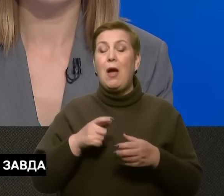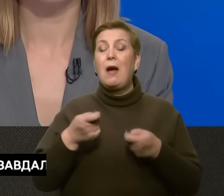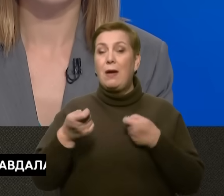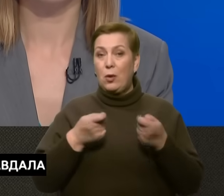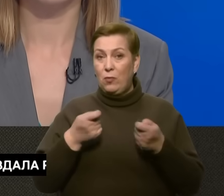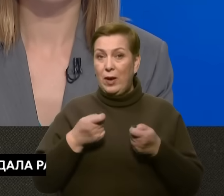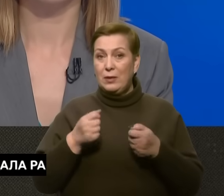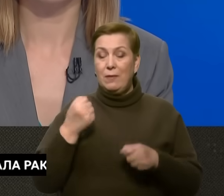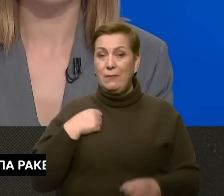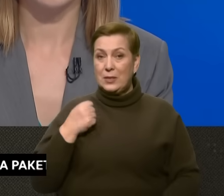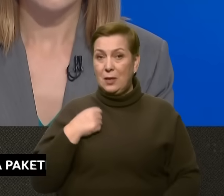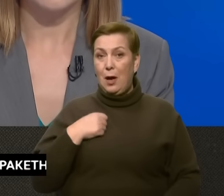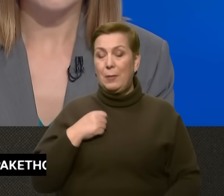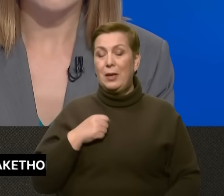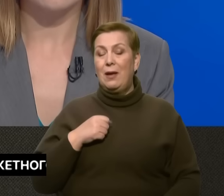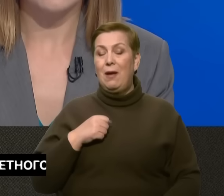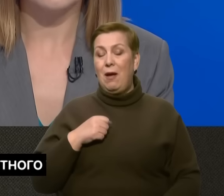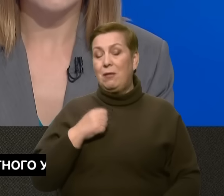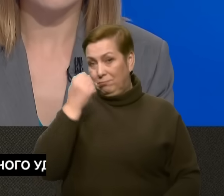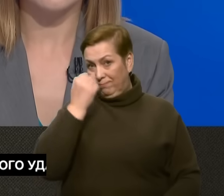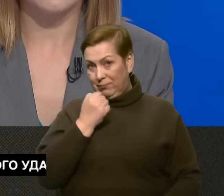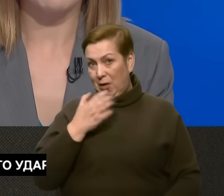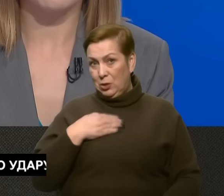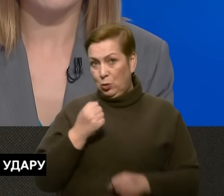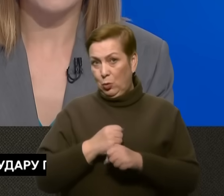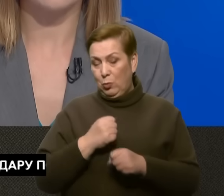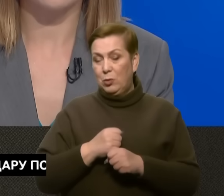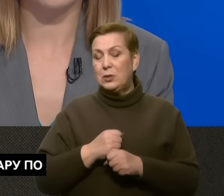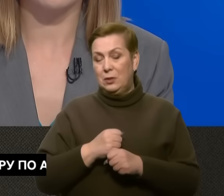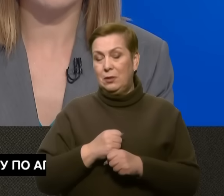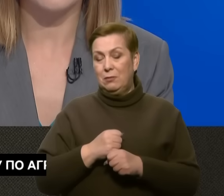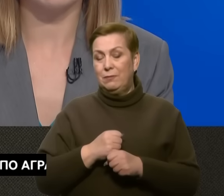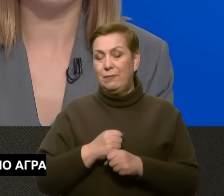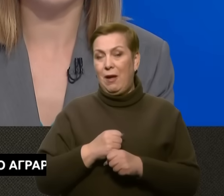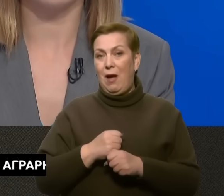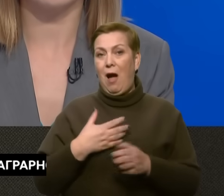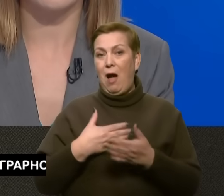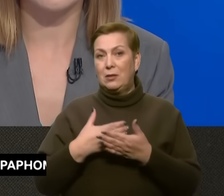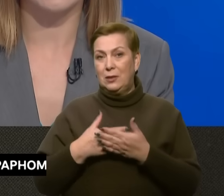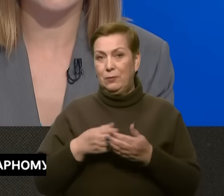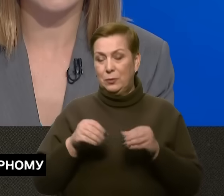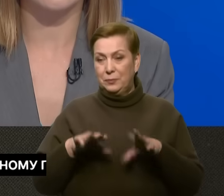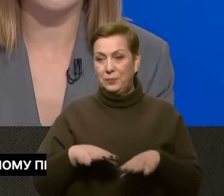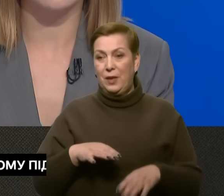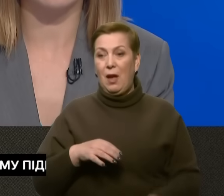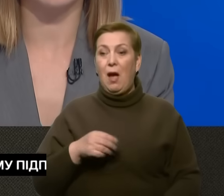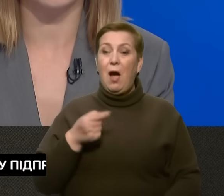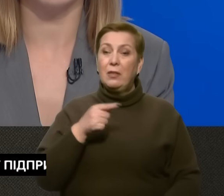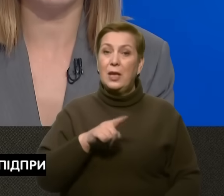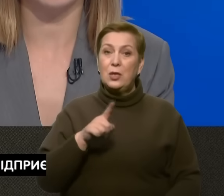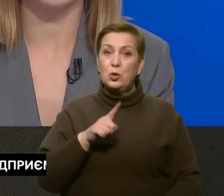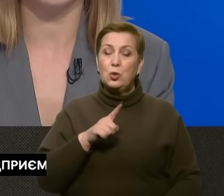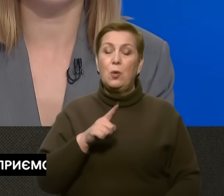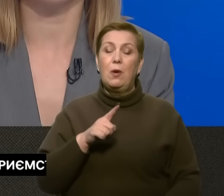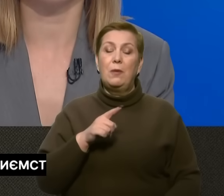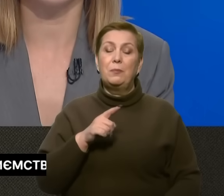продуктивно за нашої роботи. Пані Наталі, рух АТЕШ у Телеграмі повідомляє, що пункт управління відповідав за захищений канал зв'язку із